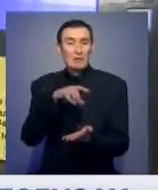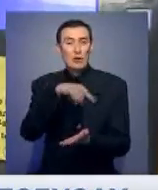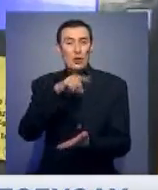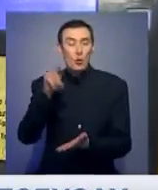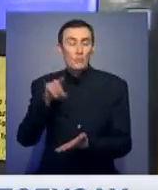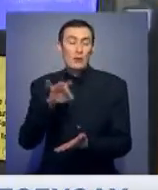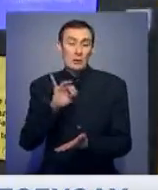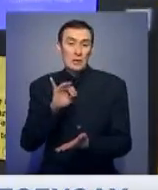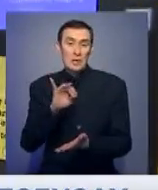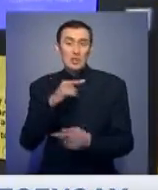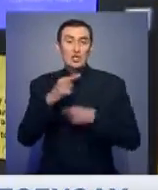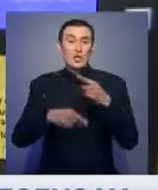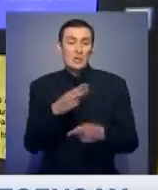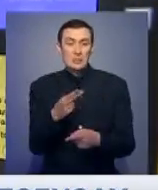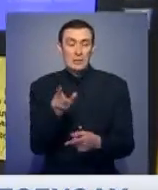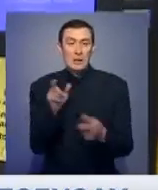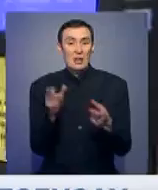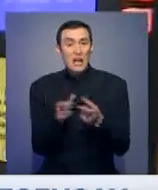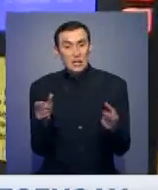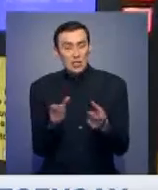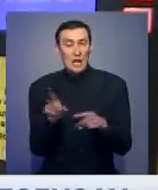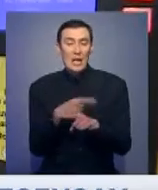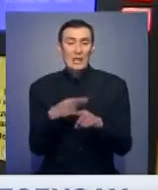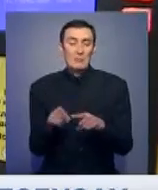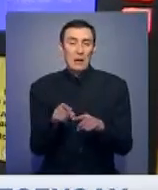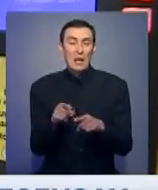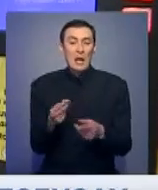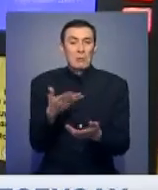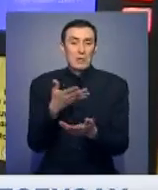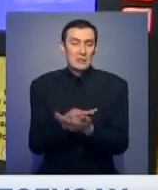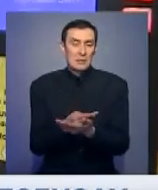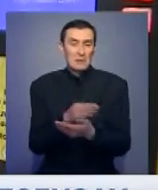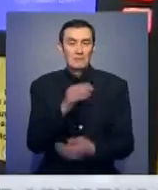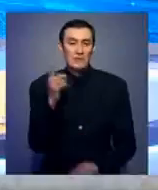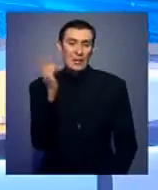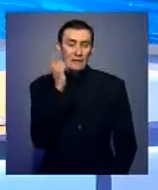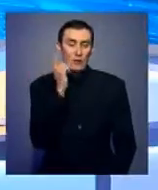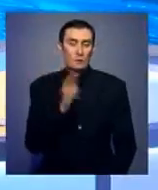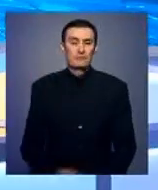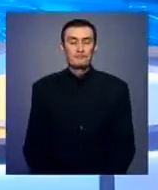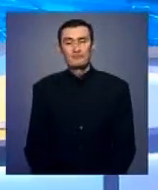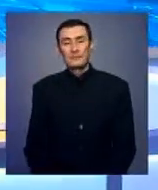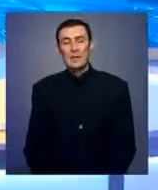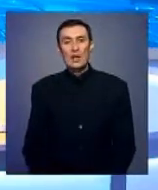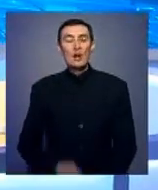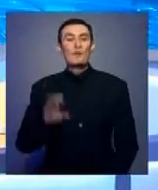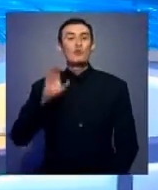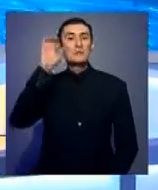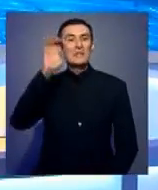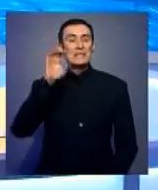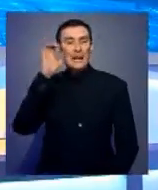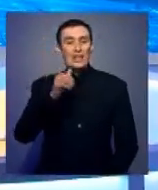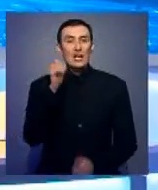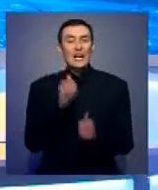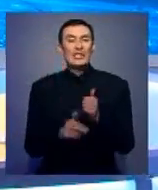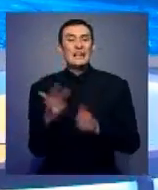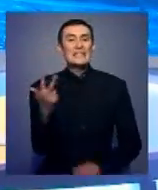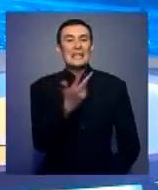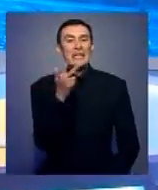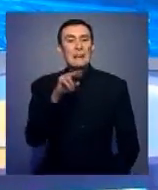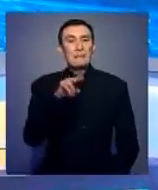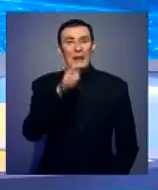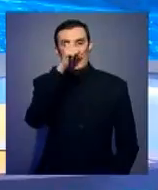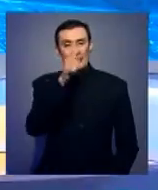и тем самым через банковскую карту, либо также баланс оплатить можно будет. В Узбекистане каждая третья